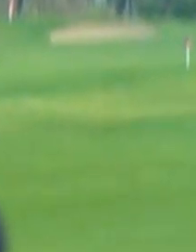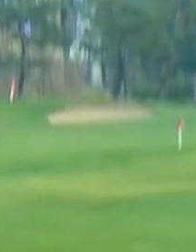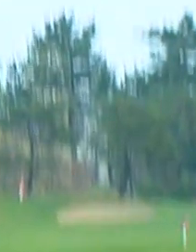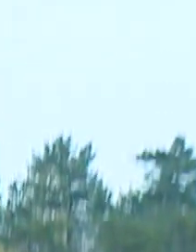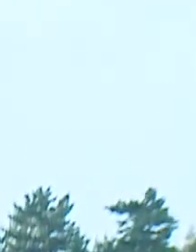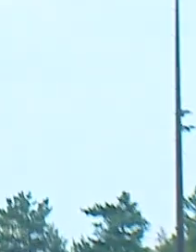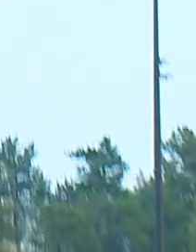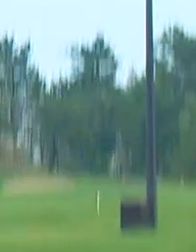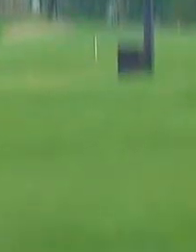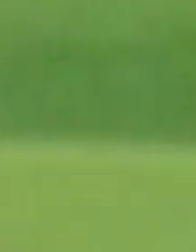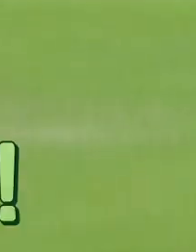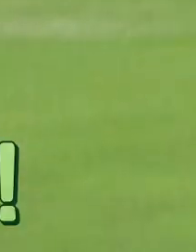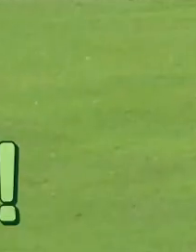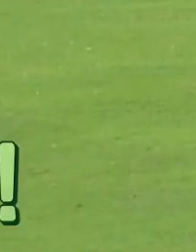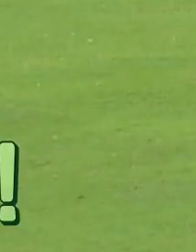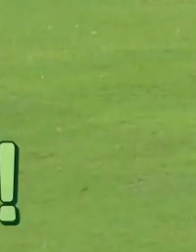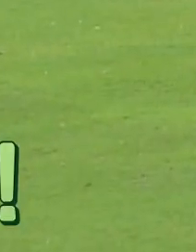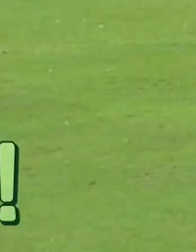와.